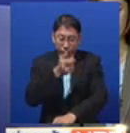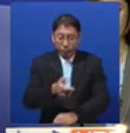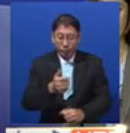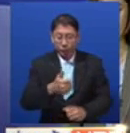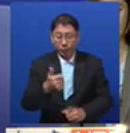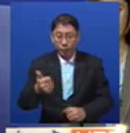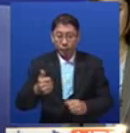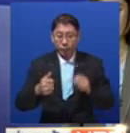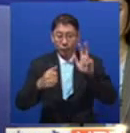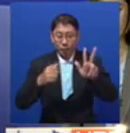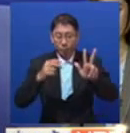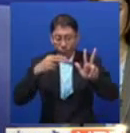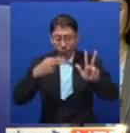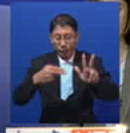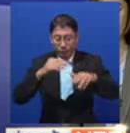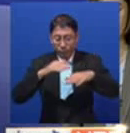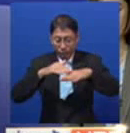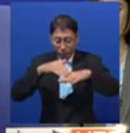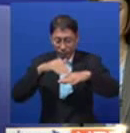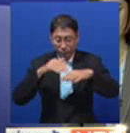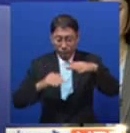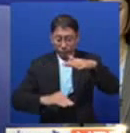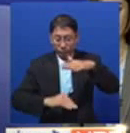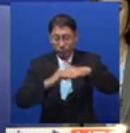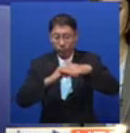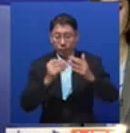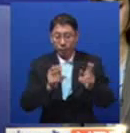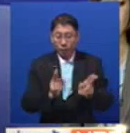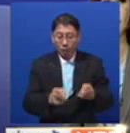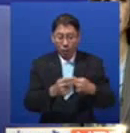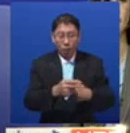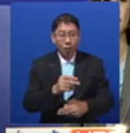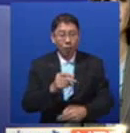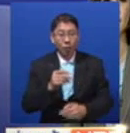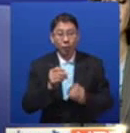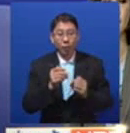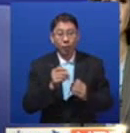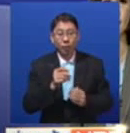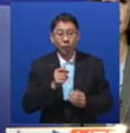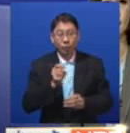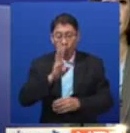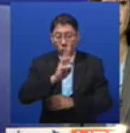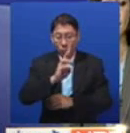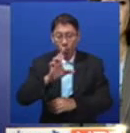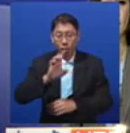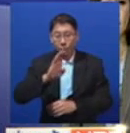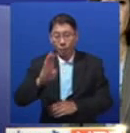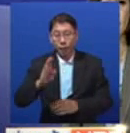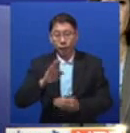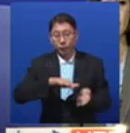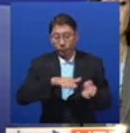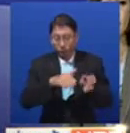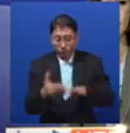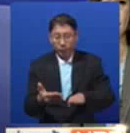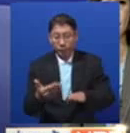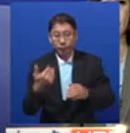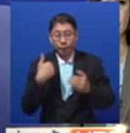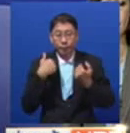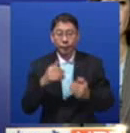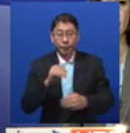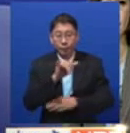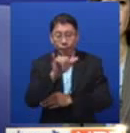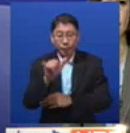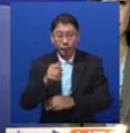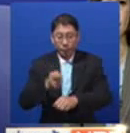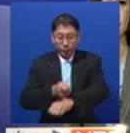ๆไม่เกิน 30,000 บาทและค่าห้องวันละ600บาทในกรณีที่เสียชีวิตทายาทจะได้รับค่